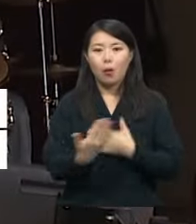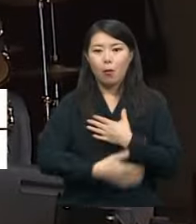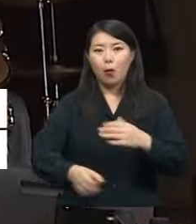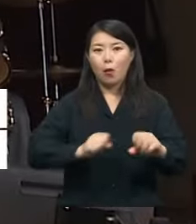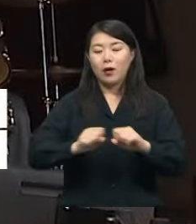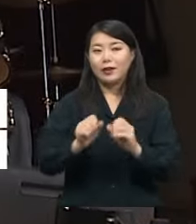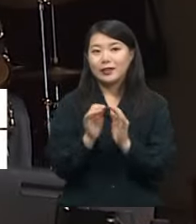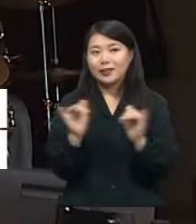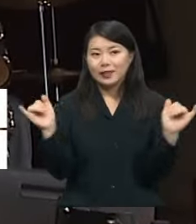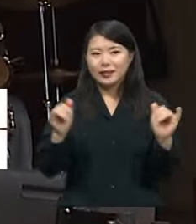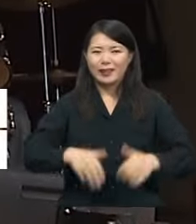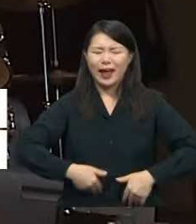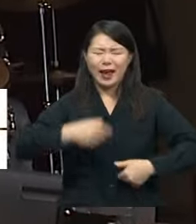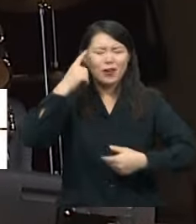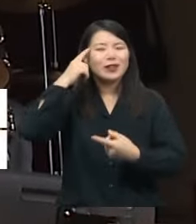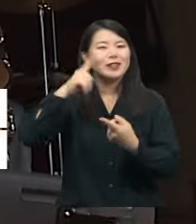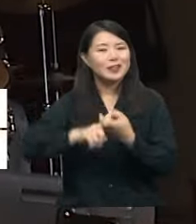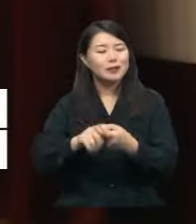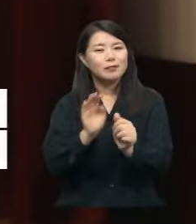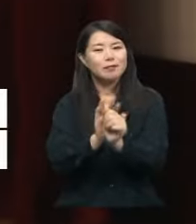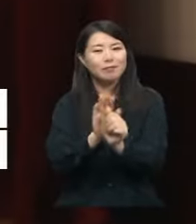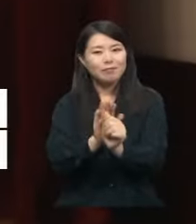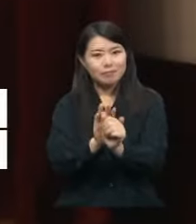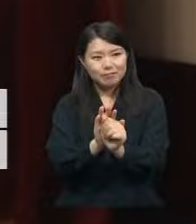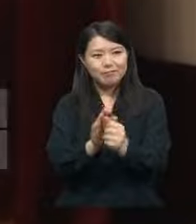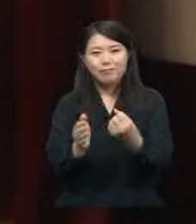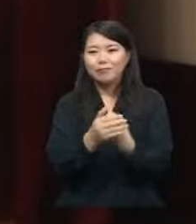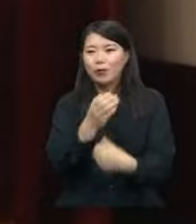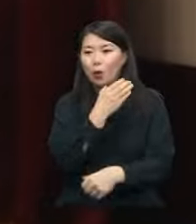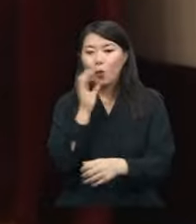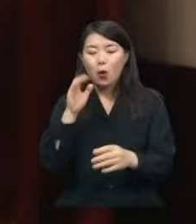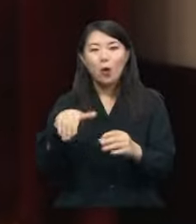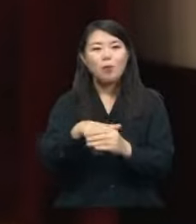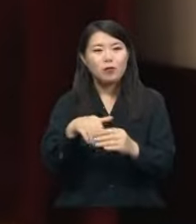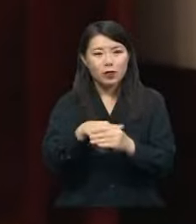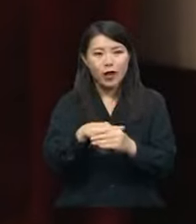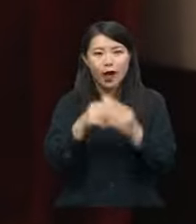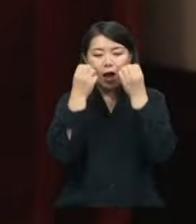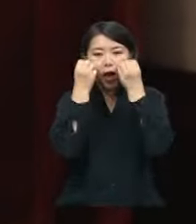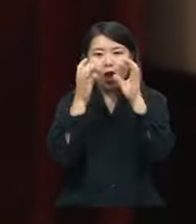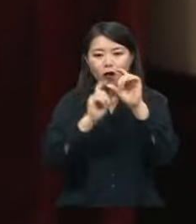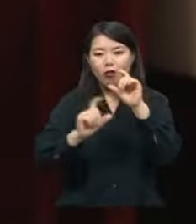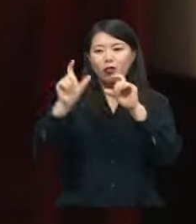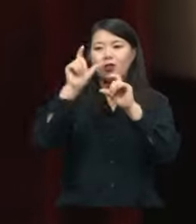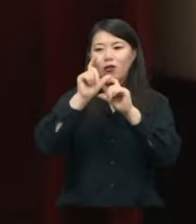자원봉사자들의 따뜻한 관심과 지원으로 노년 문화를 한층 더